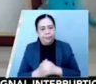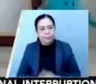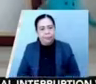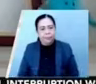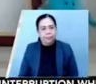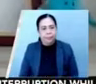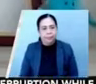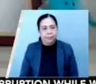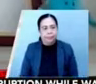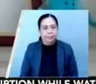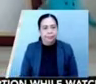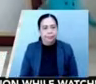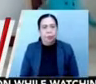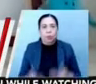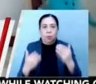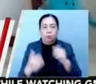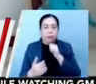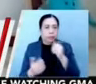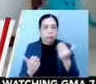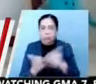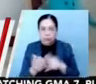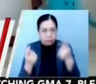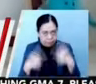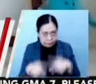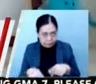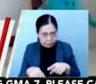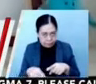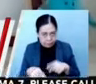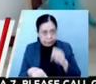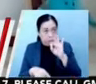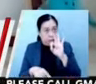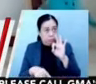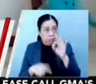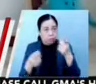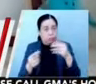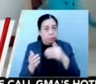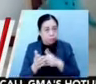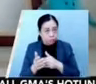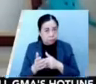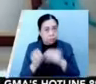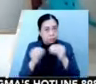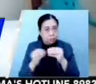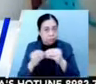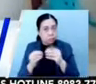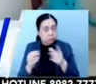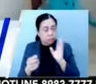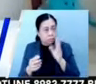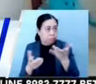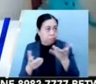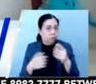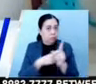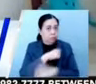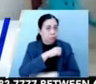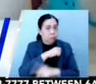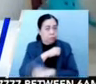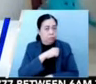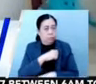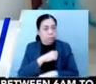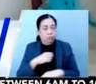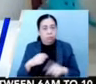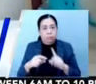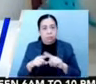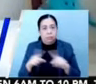this might happen again. Or if this will happen again, this will happen more and more. So if we impose penalties right